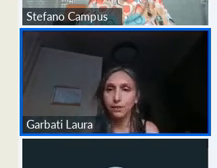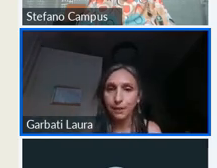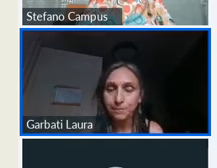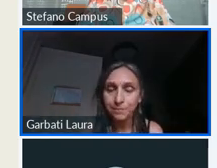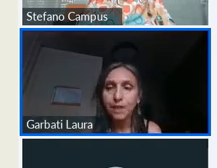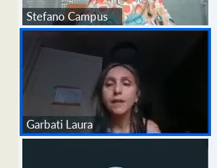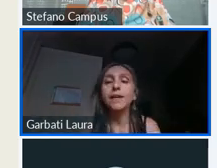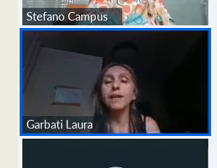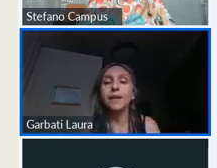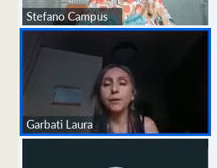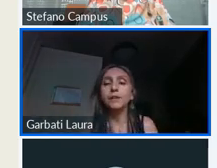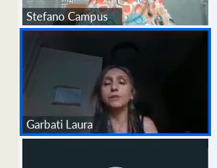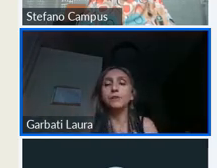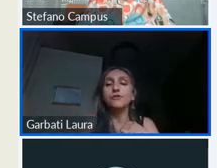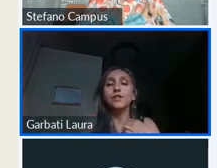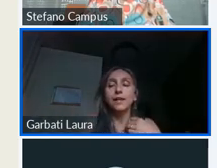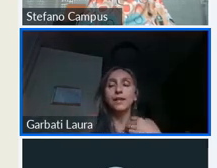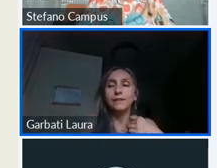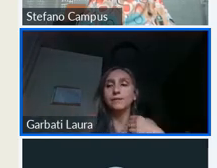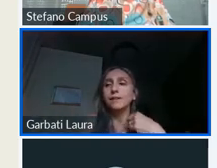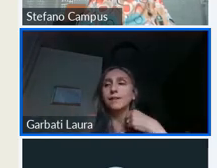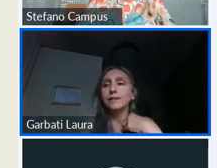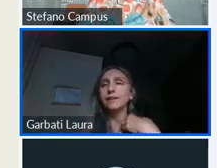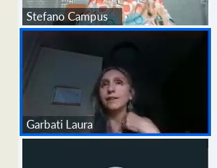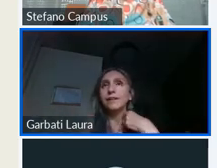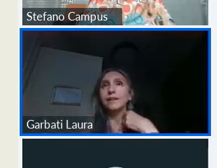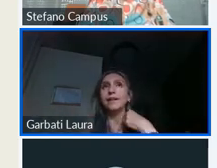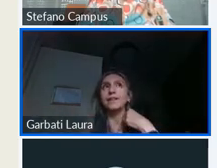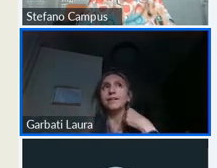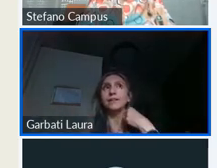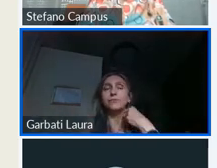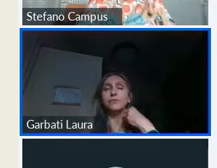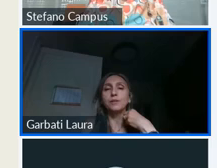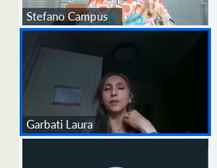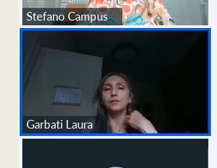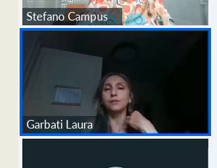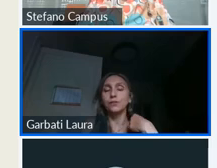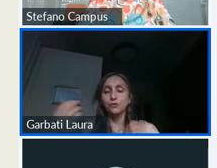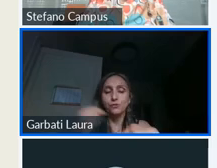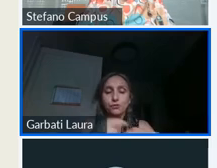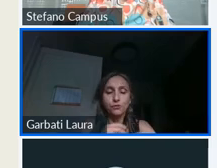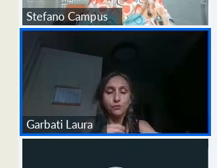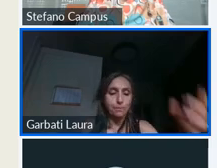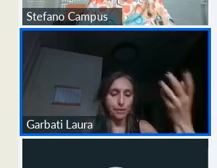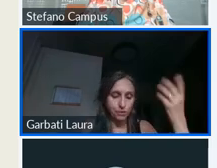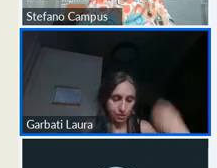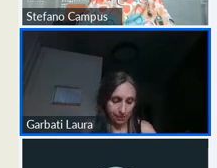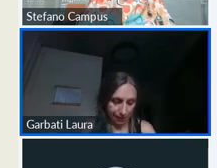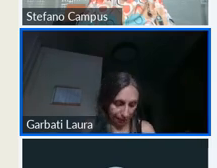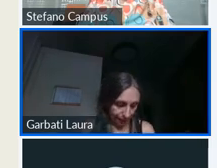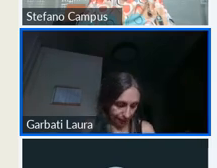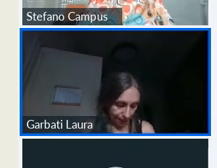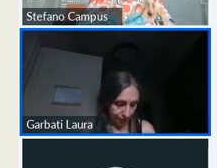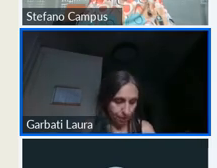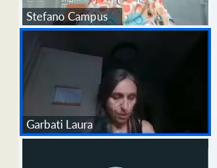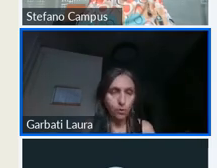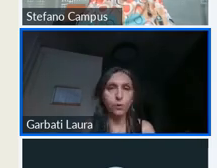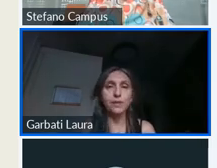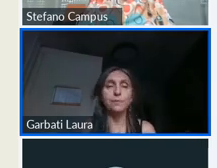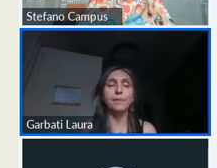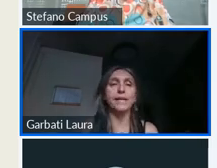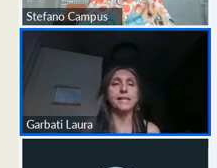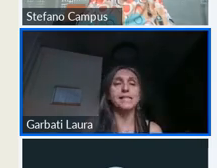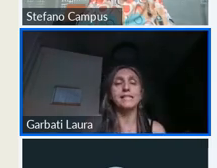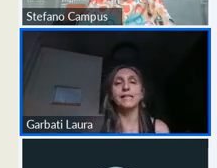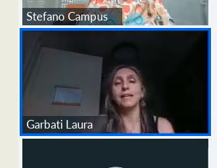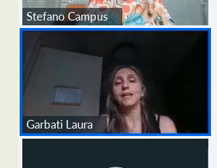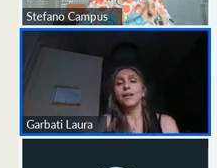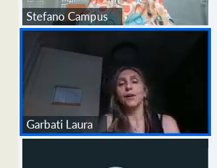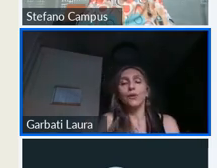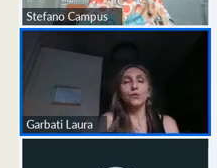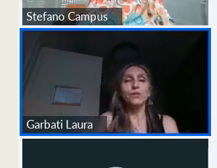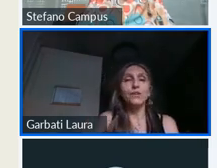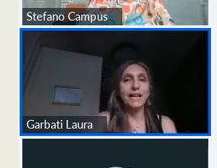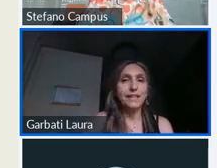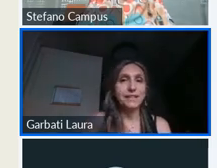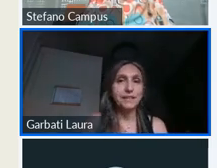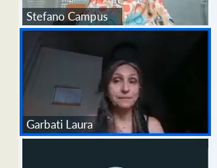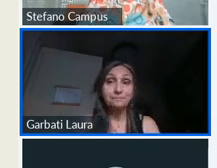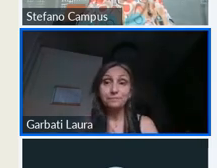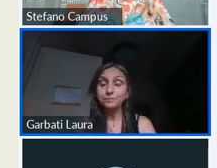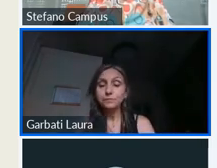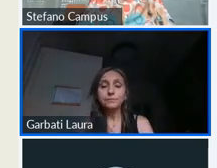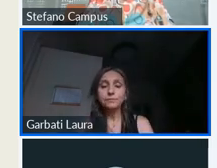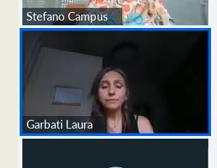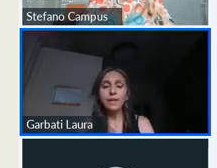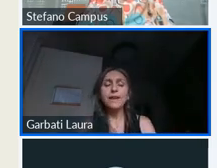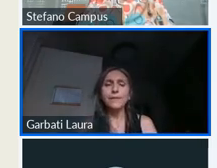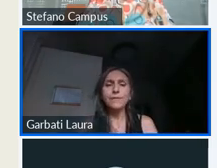certa zona. E quando non c'era internet era il riferimento, adesso ci sono le pagine bianche o chi per esse